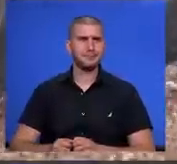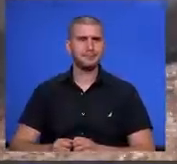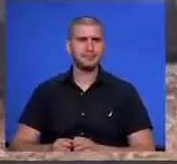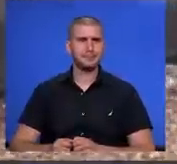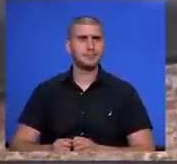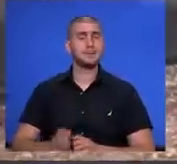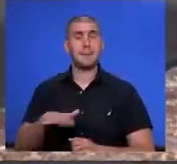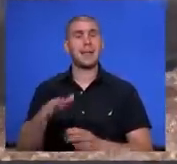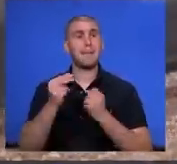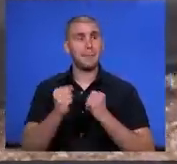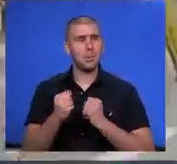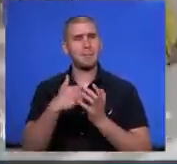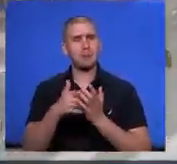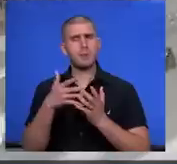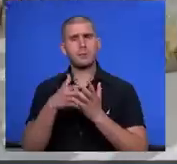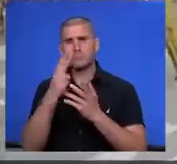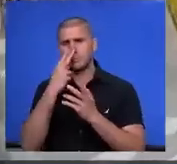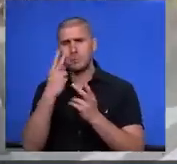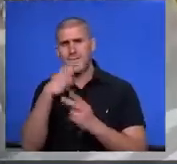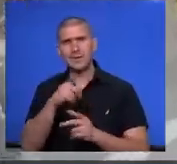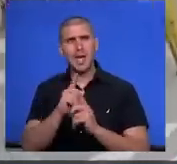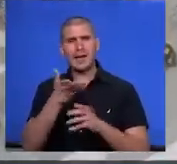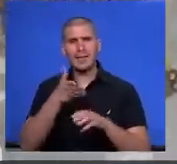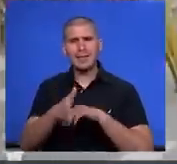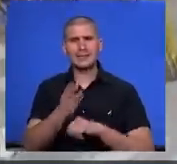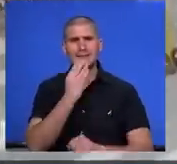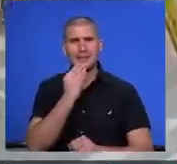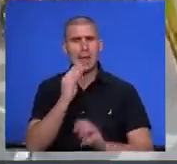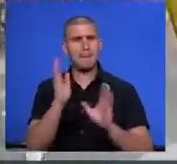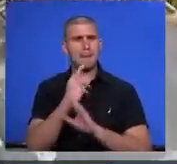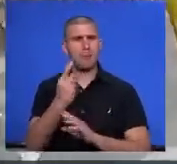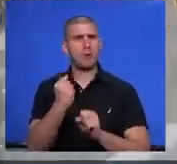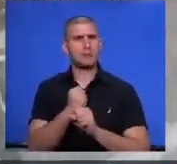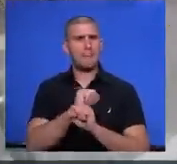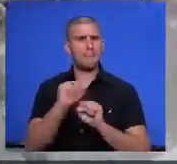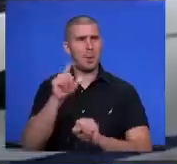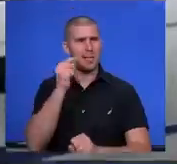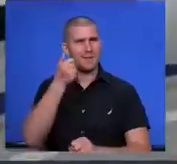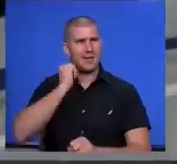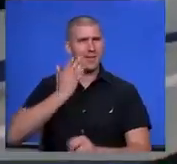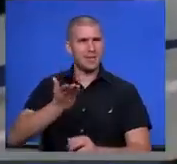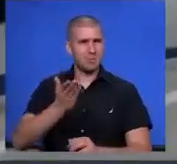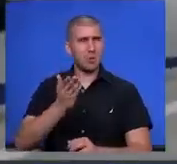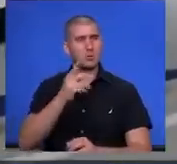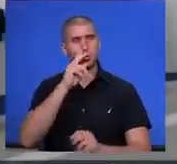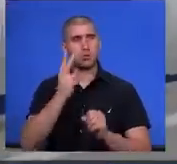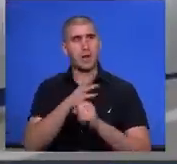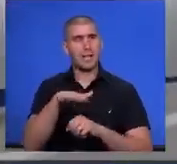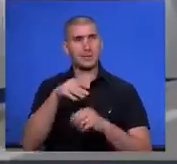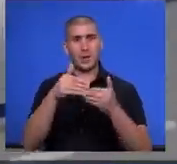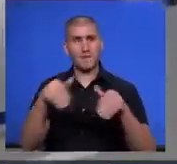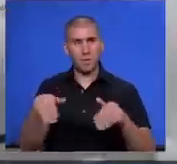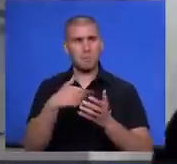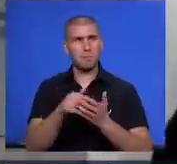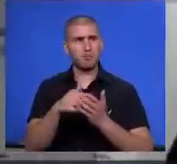בעוד במערכת הביטחון ממשיכים להתחקות אחר נתיב כניסתו לישראל של המחבל שביצע את הפיגוע בתל אביב אתמול, השגרה באזור קו התפר